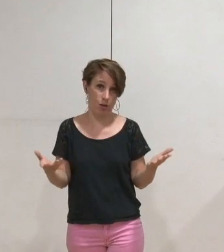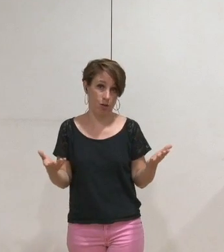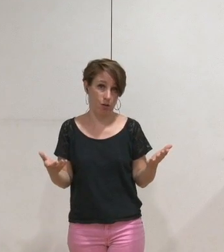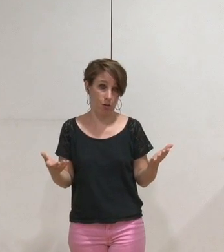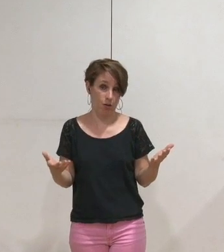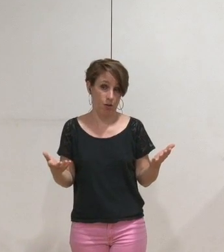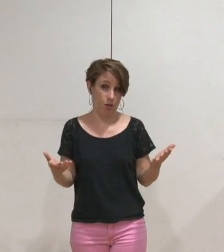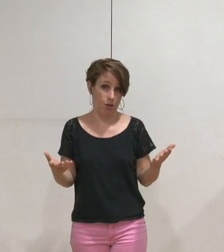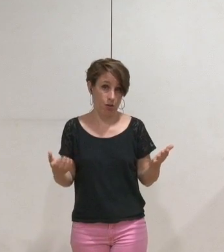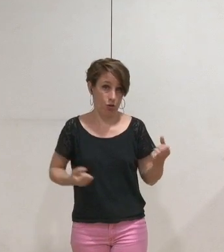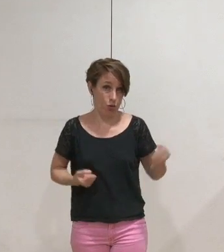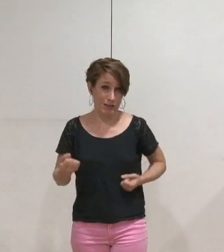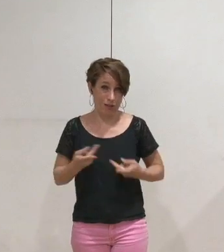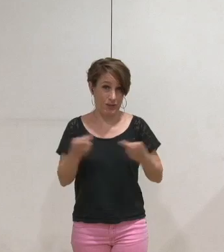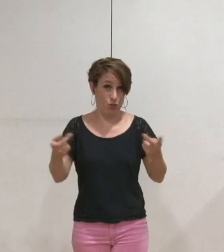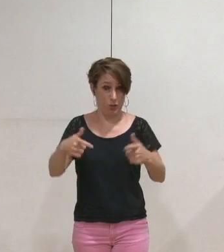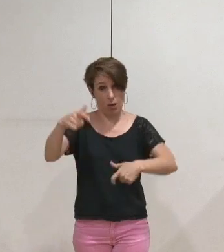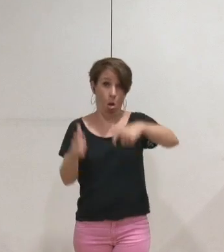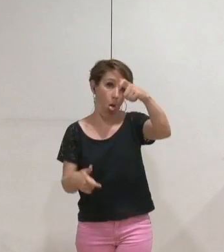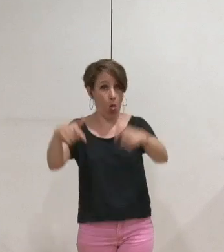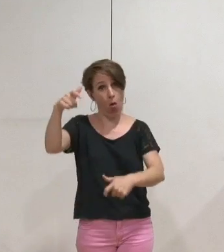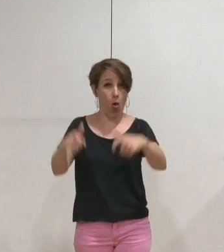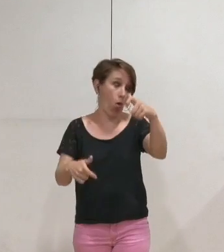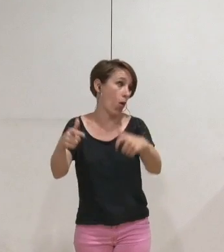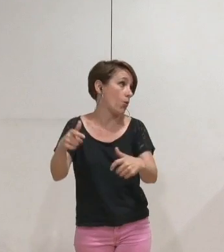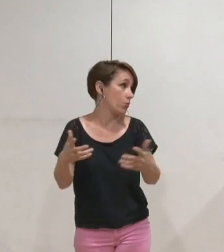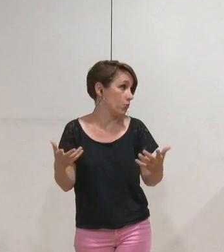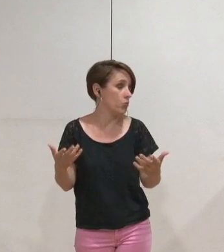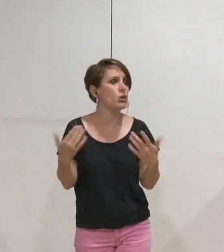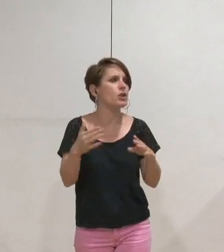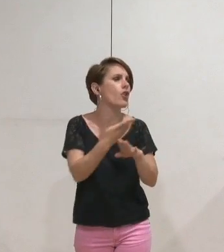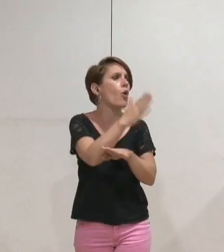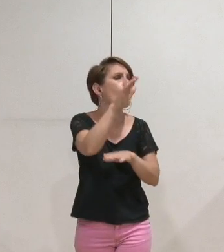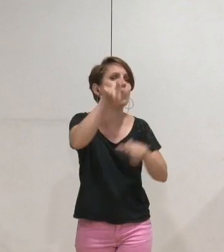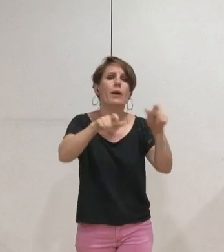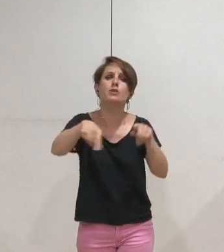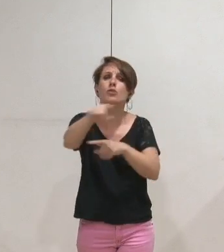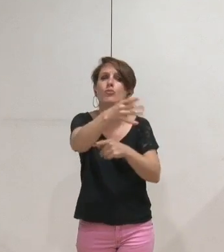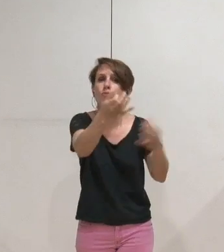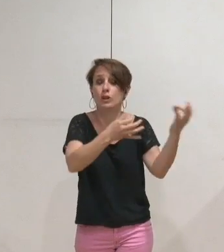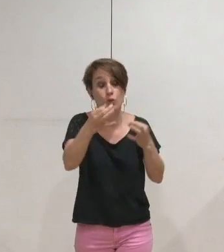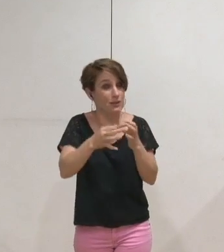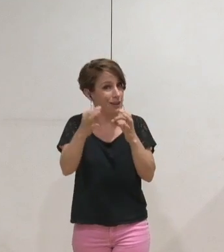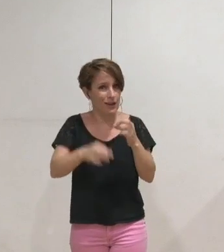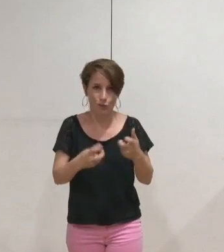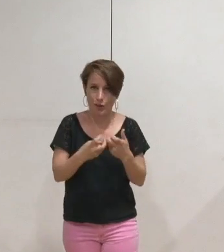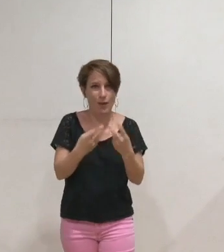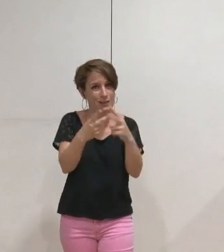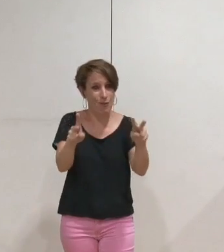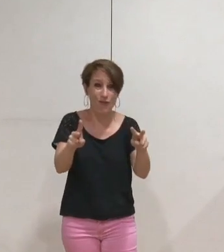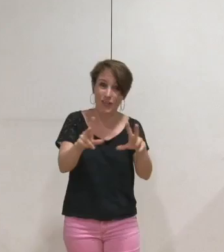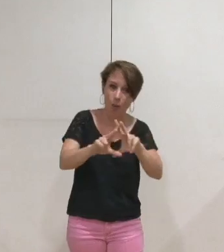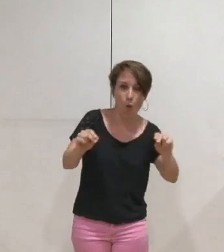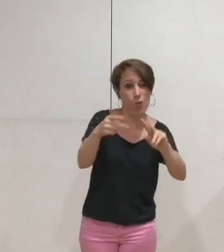désorganisant le service public et notamment sur la question ça a été dit par d'autres de la propreté de l'espace public